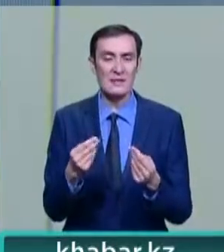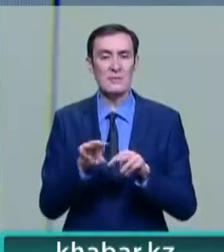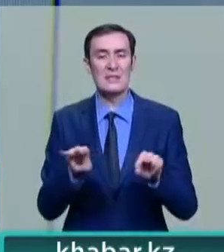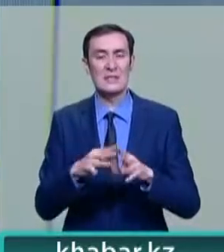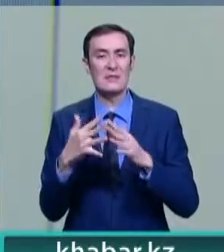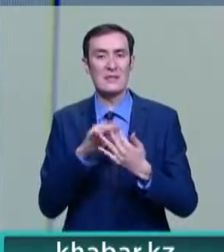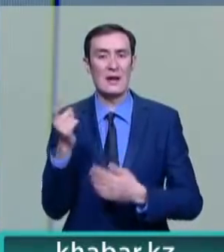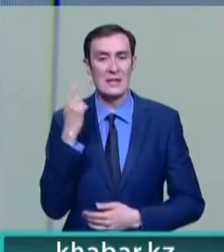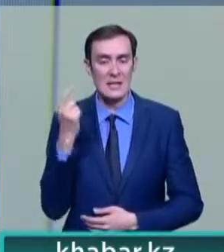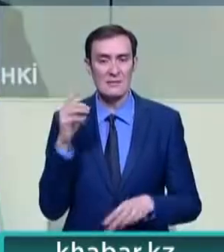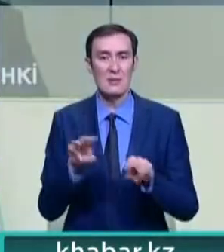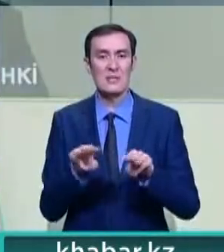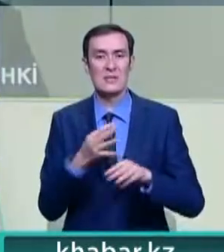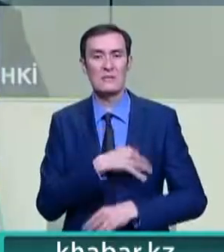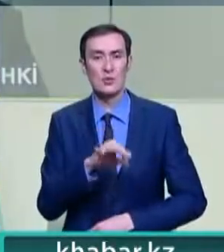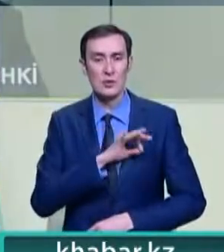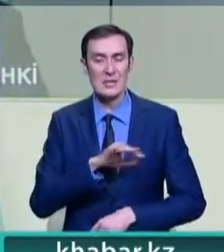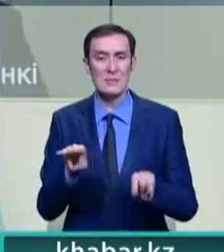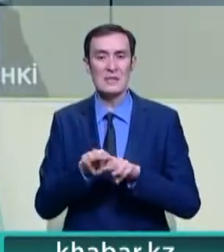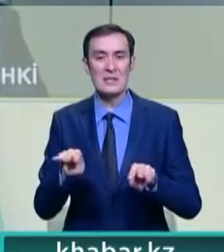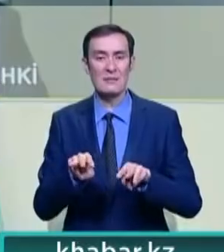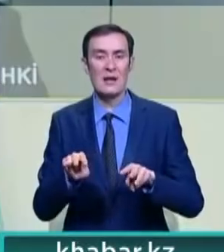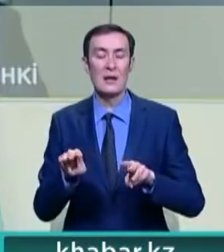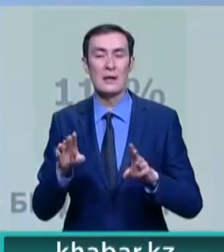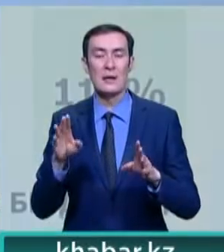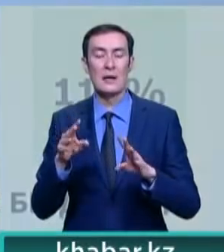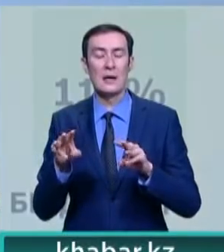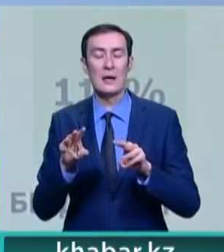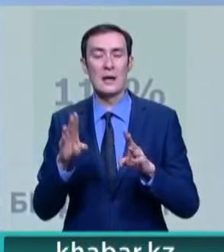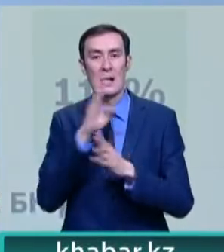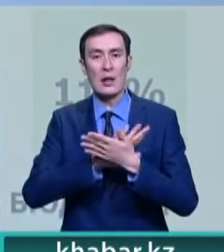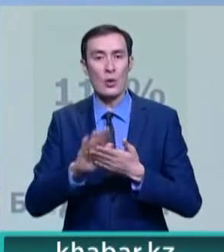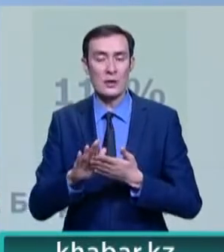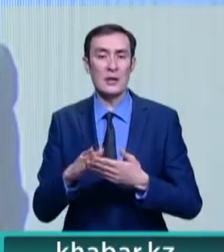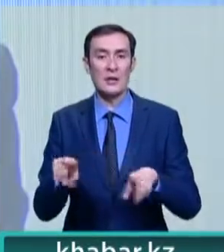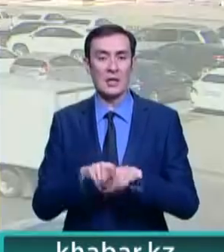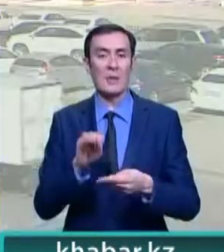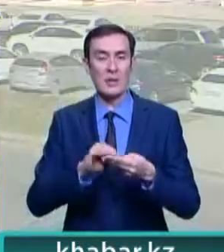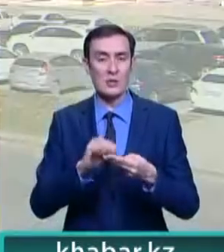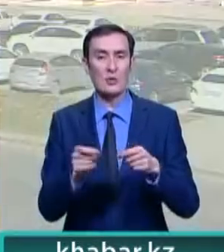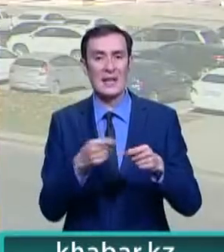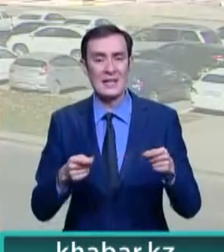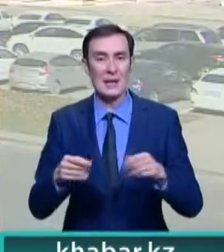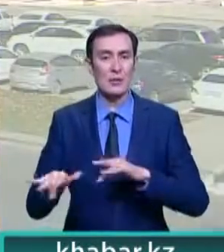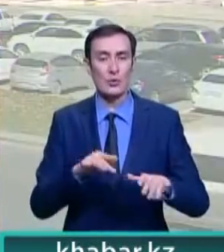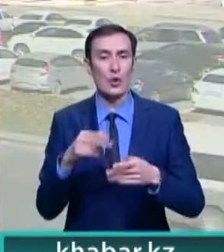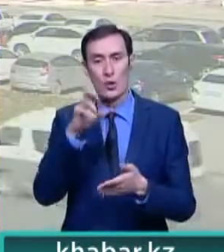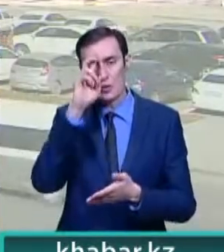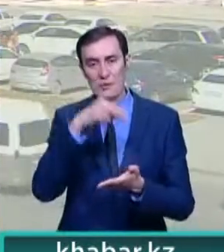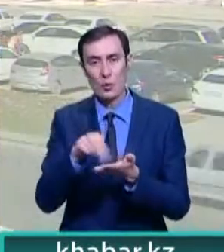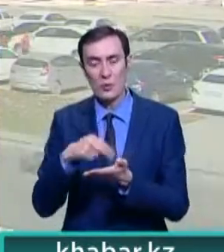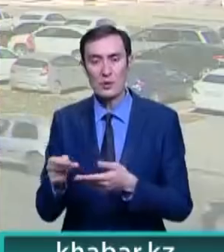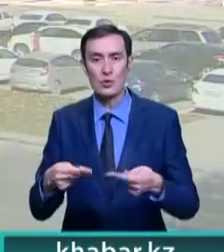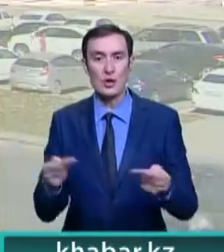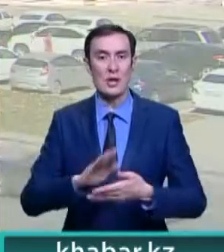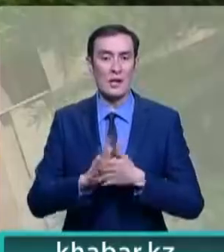сельского хозяйства, Министерстве юстиции и Минэкологии. Причины все те же. Длительные процедуры госзакупа и заключения